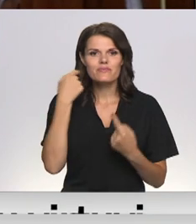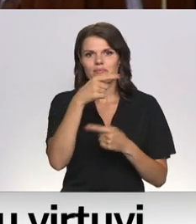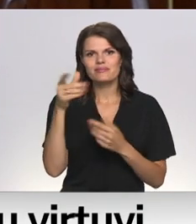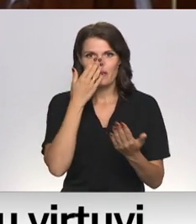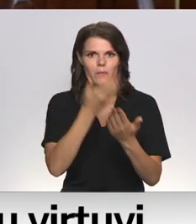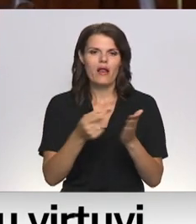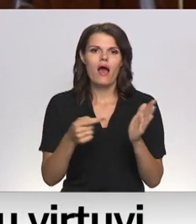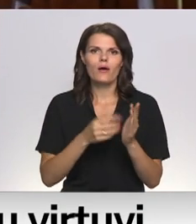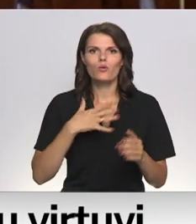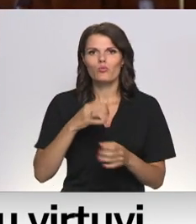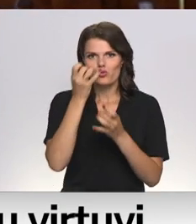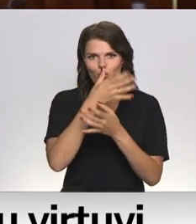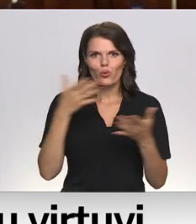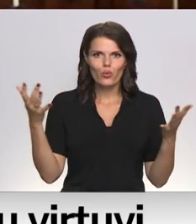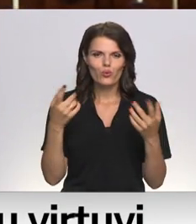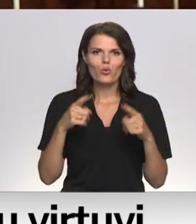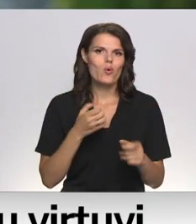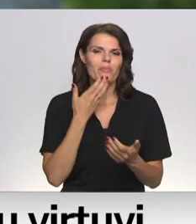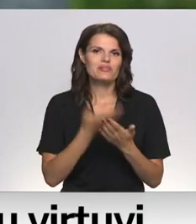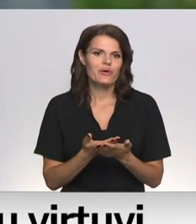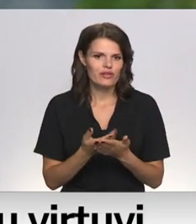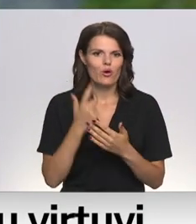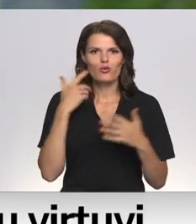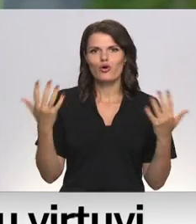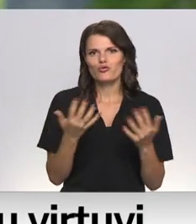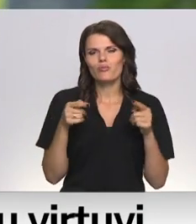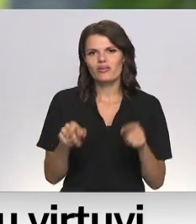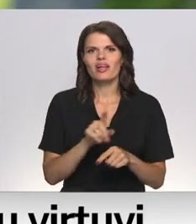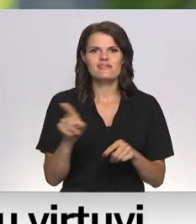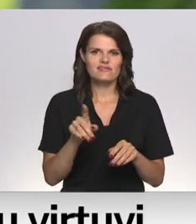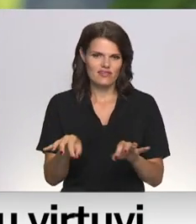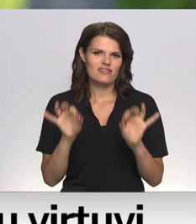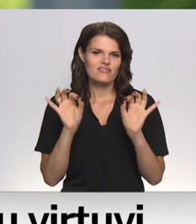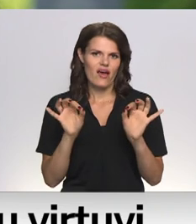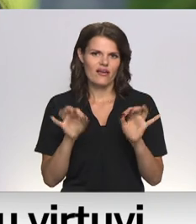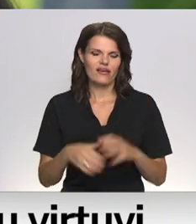parādīt, kāda ir mūsu kultūra. Ko tā piedāvā? Es domāju, ka tas ir svarīgi.